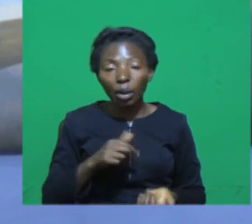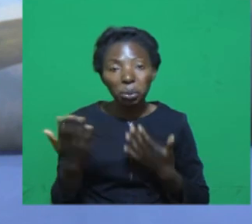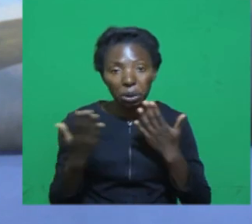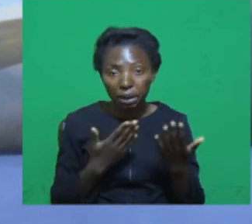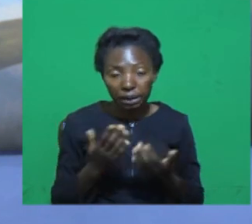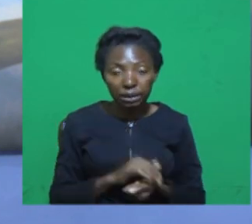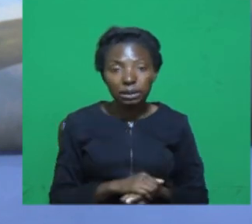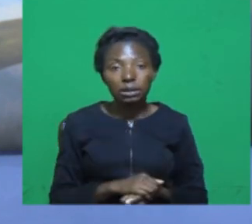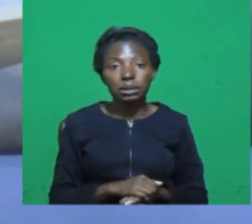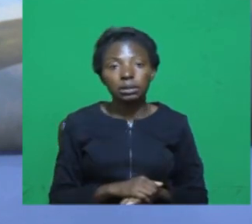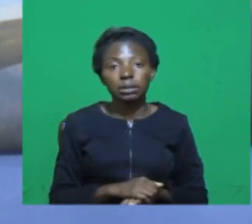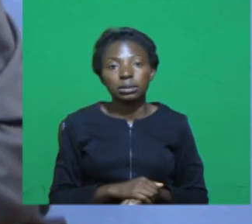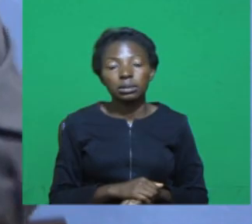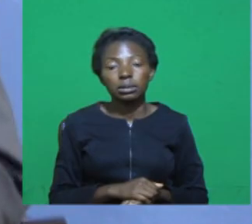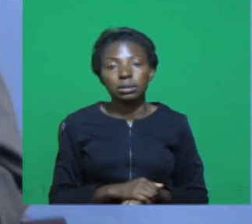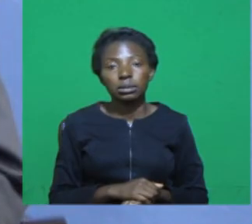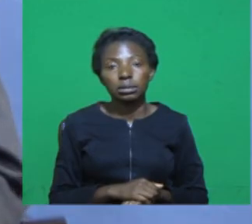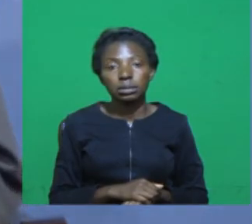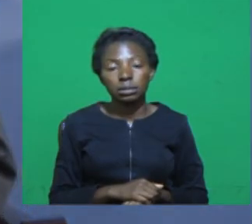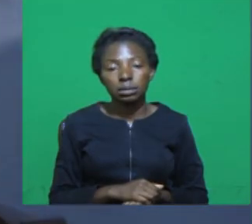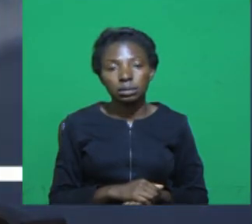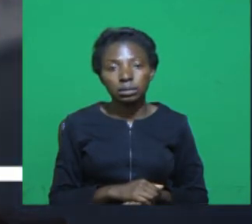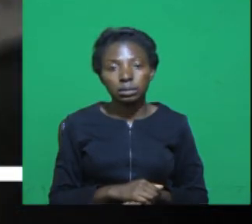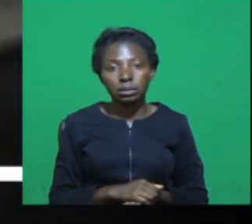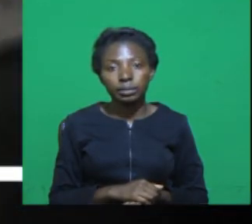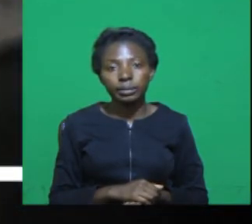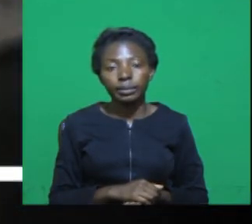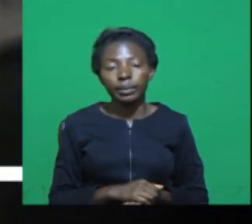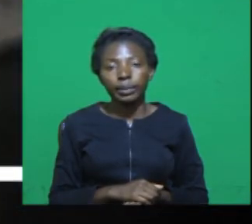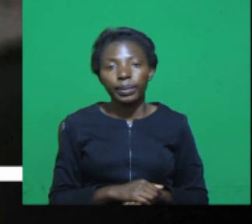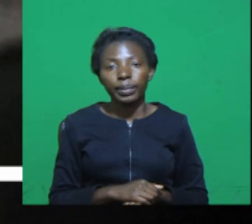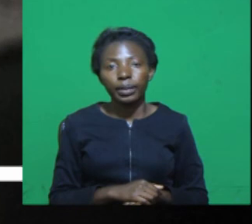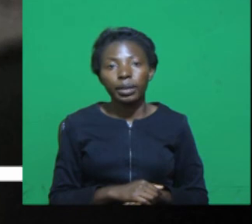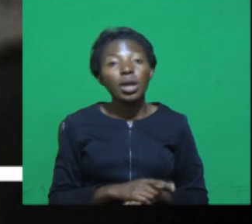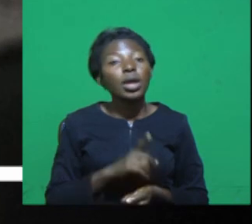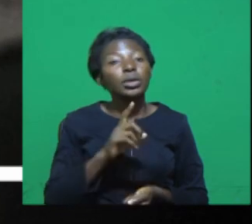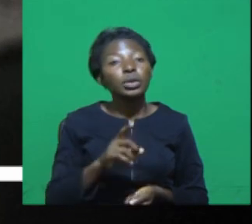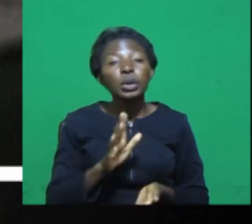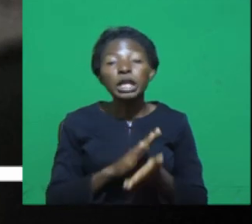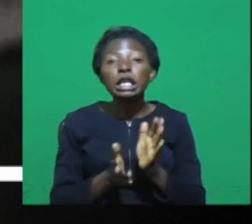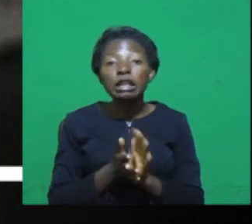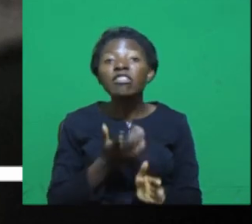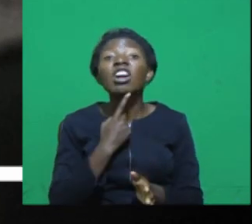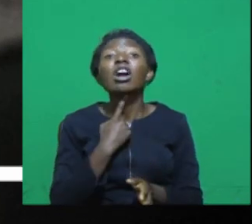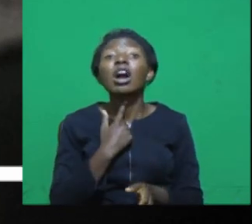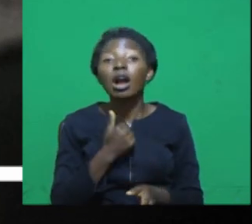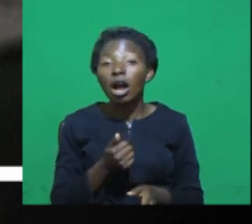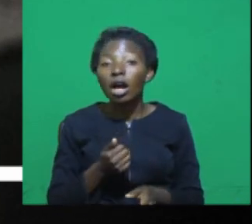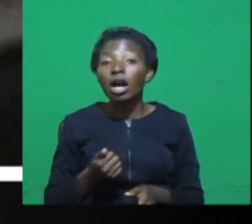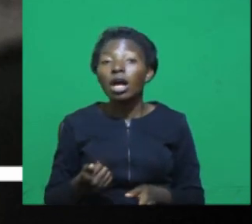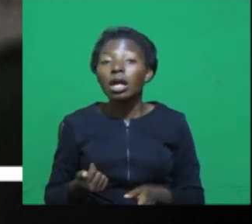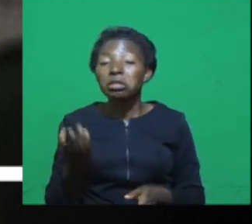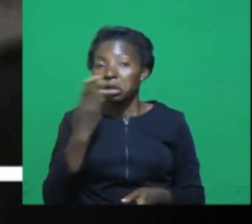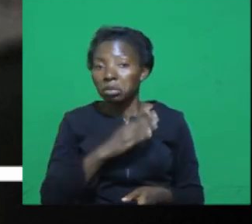inotaurwa naProverbs 6 verse 25. Inoti kudii? Zvirevo 6 verse 25. Yes. Usachiva kunaka kwake mumwoyo